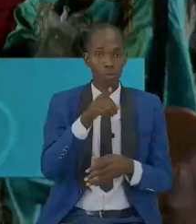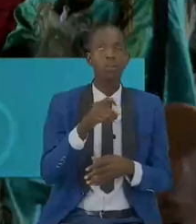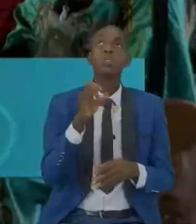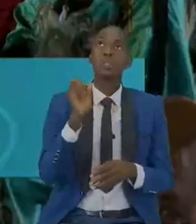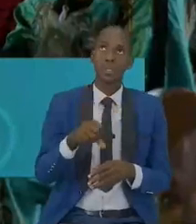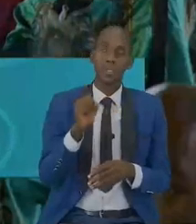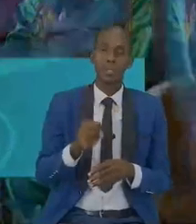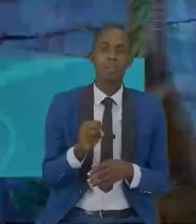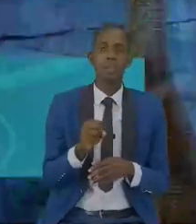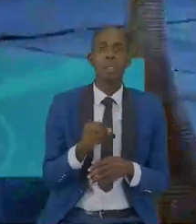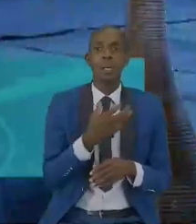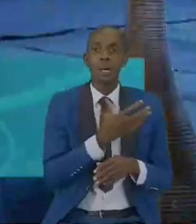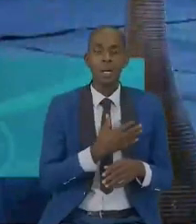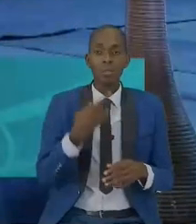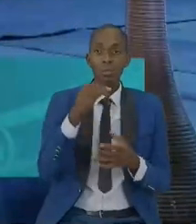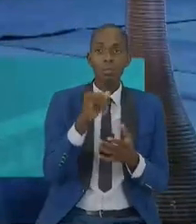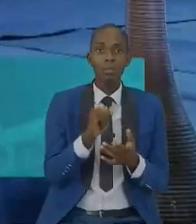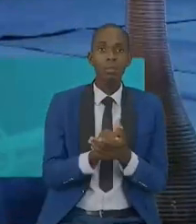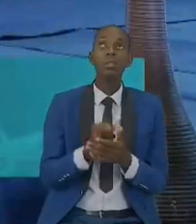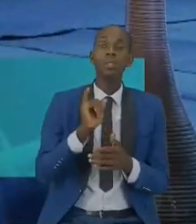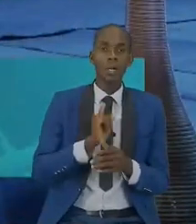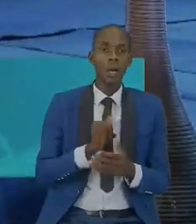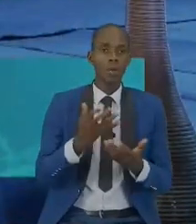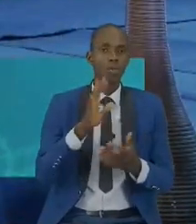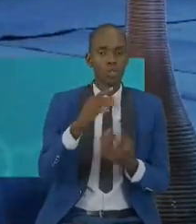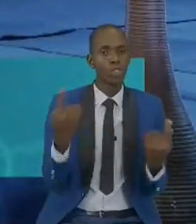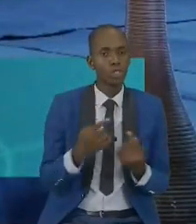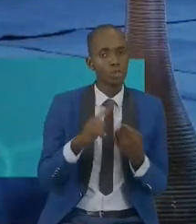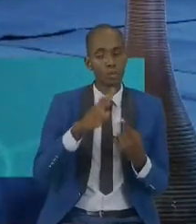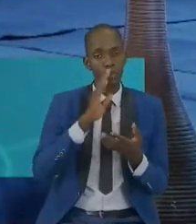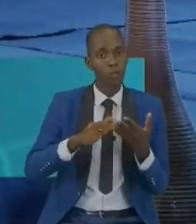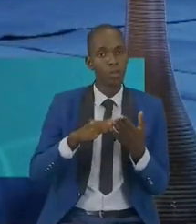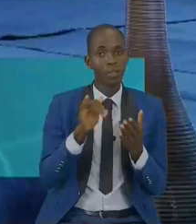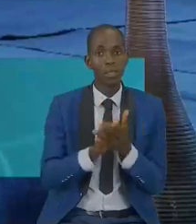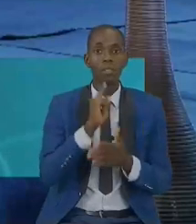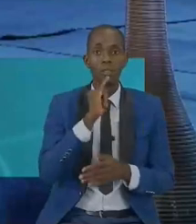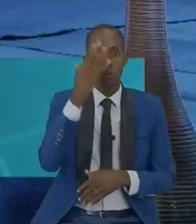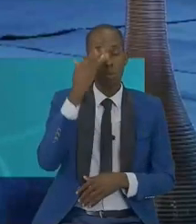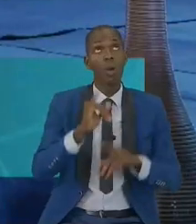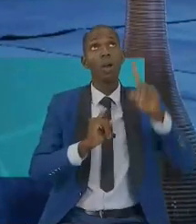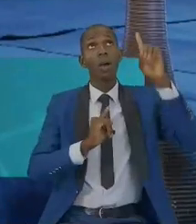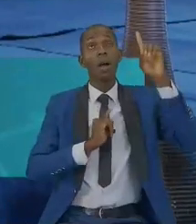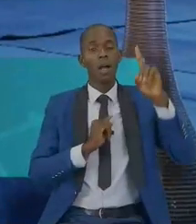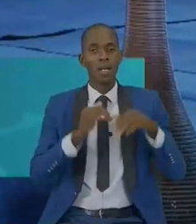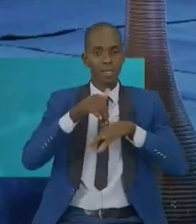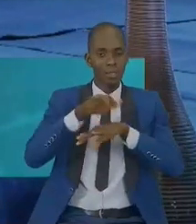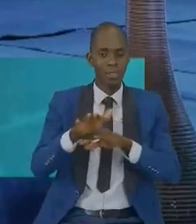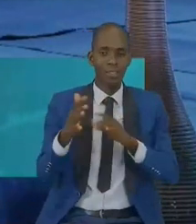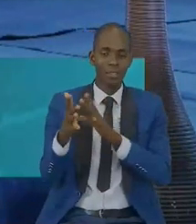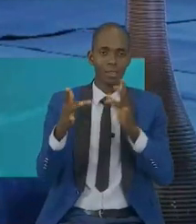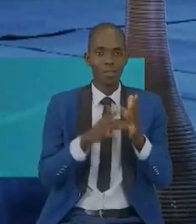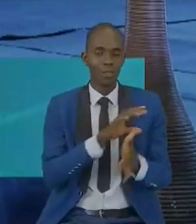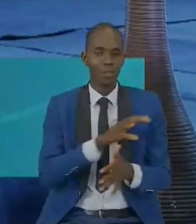Seigneur guide tes pas. Oui, je t'aime toujours. Oui, je veux que tous tes péchés soient pardonnés. C'est